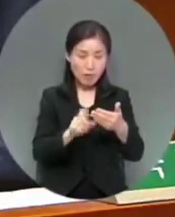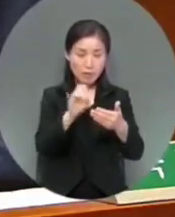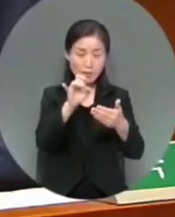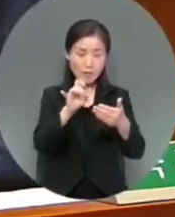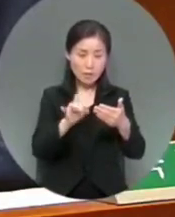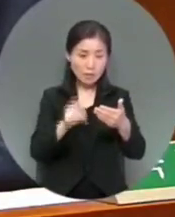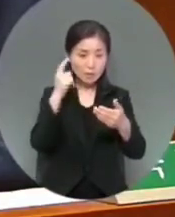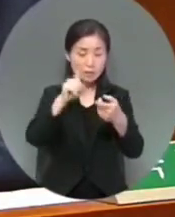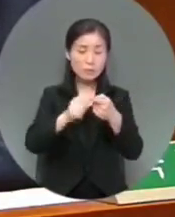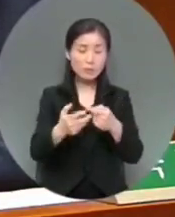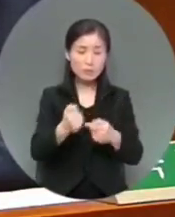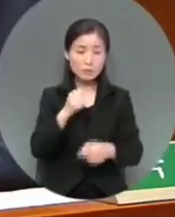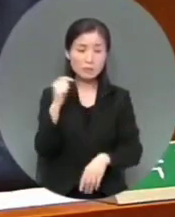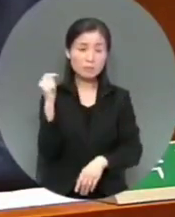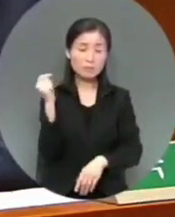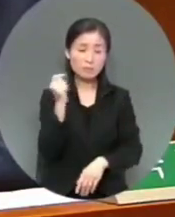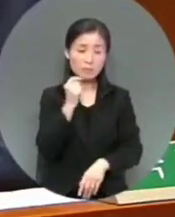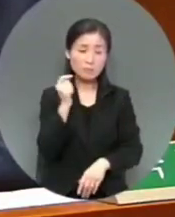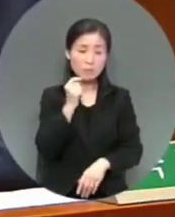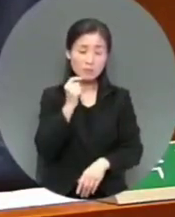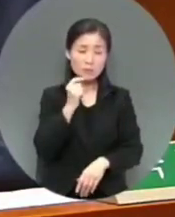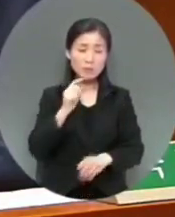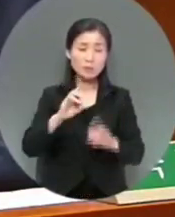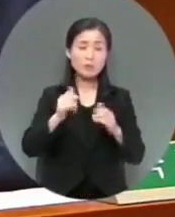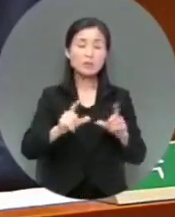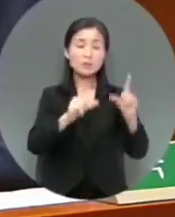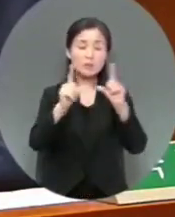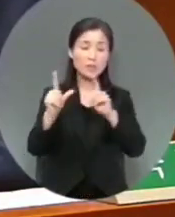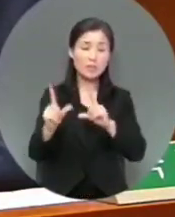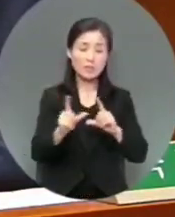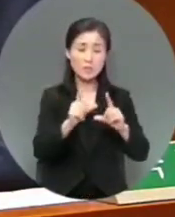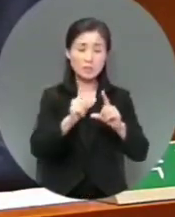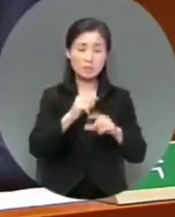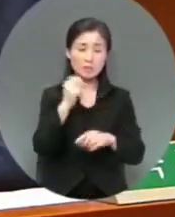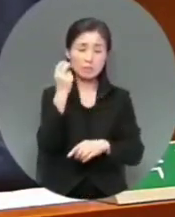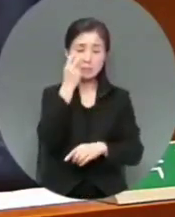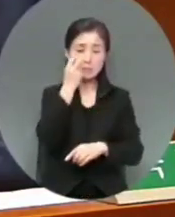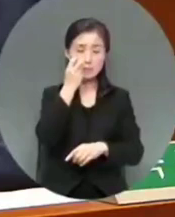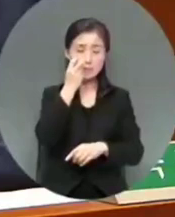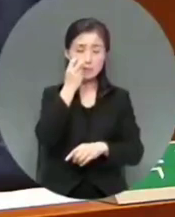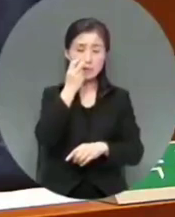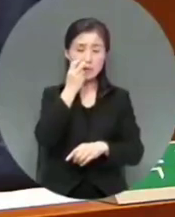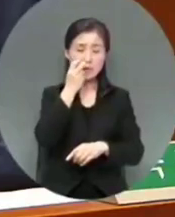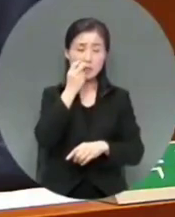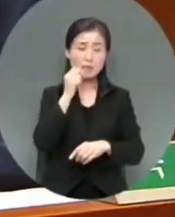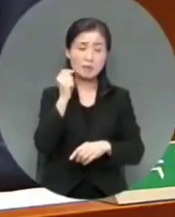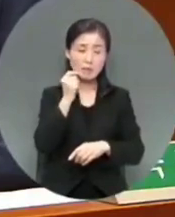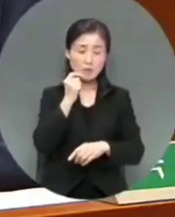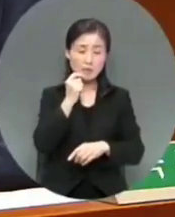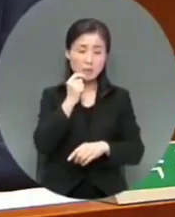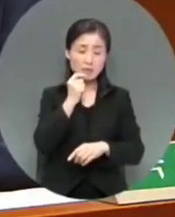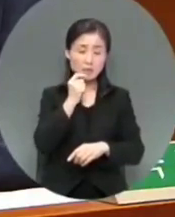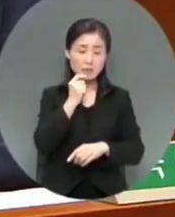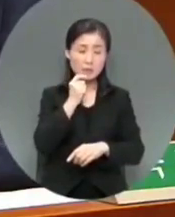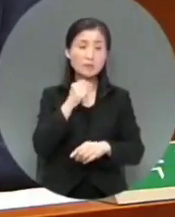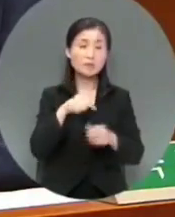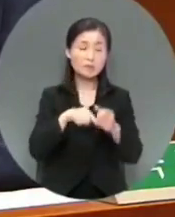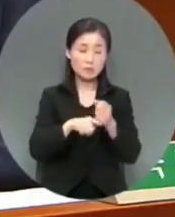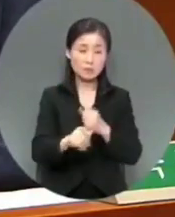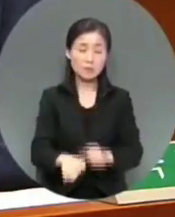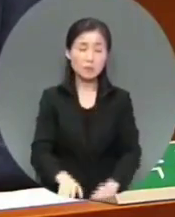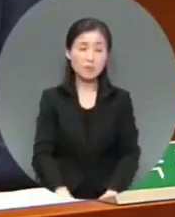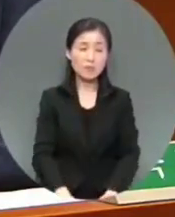가지고 철저하게 좀 민생을 챙겨라 하는 그런 차원이라고 알겠습니다. 주셨으면 좋겠습니다. 근데 대다수